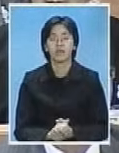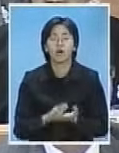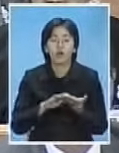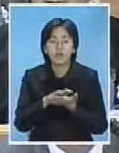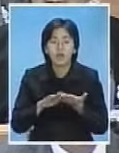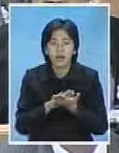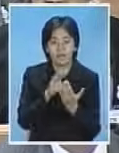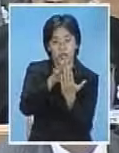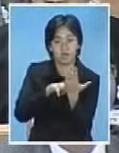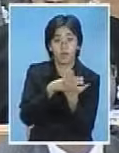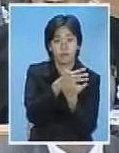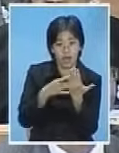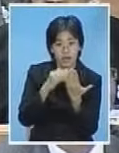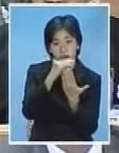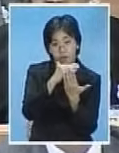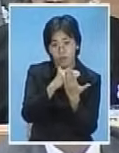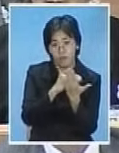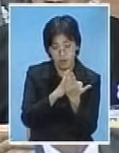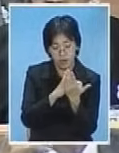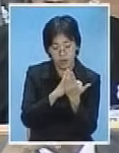ษกับ